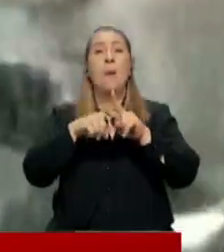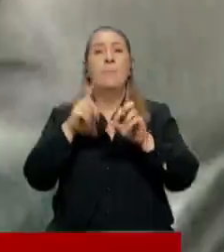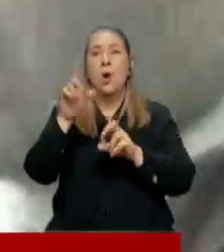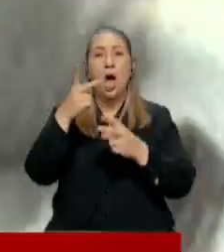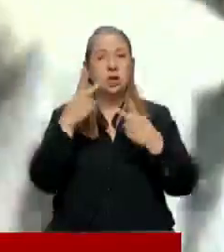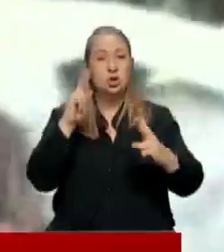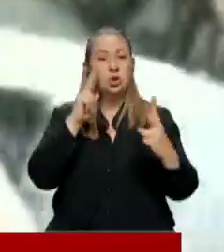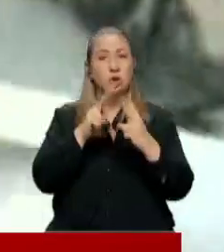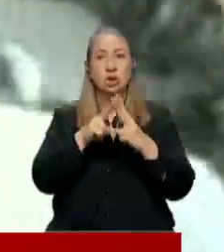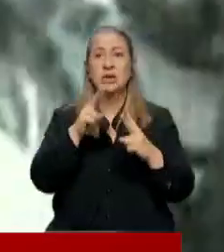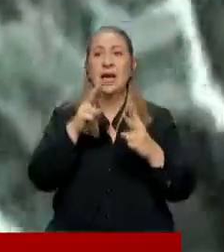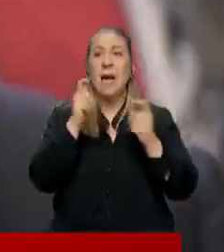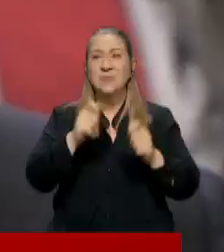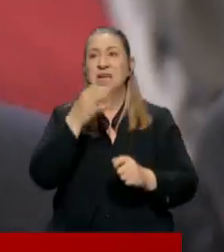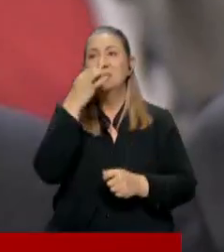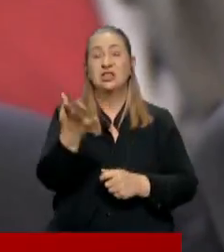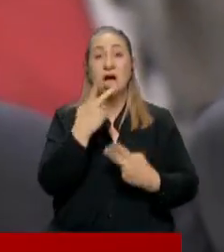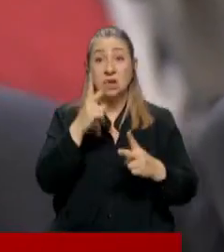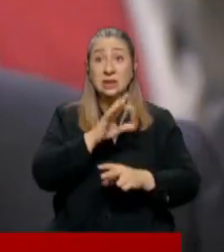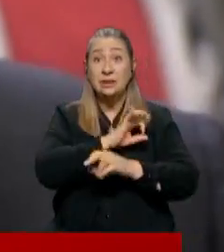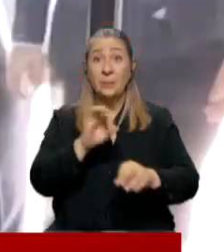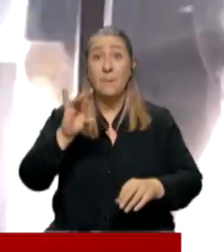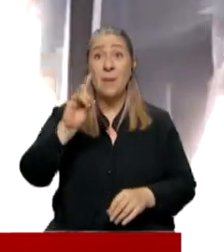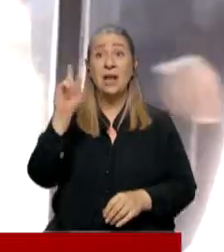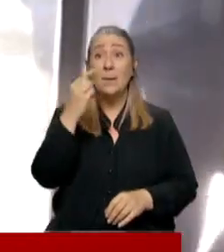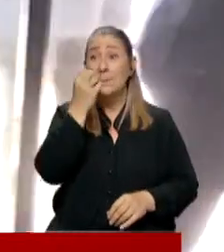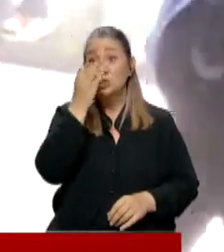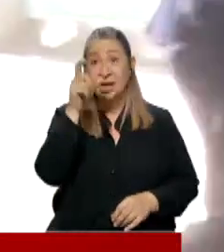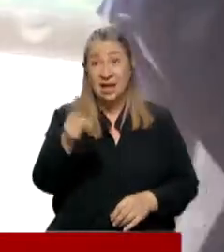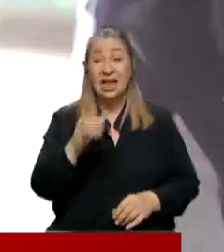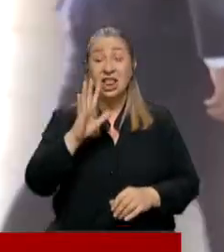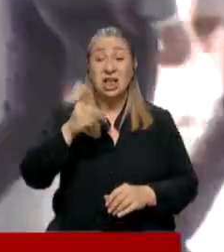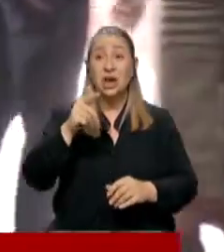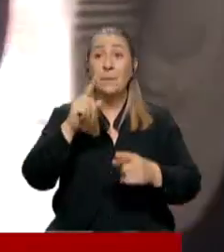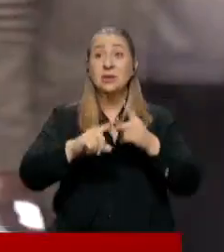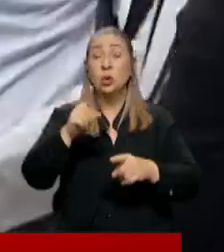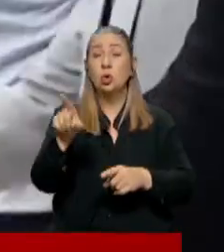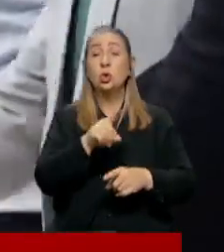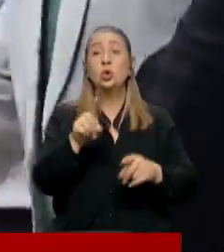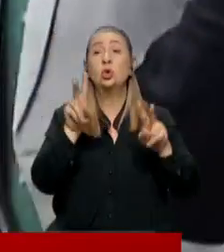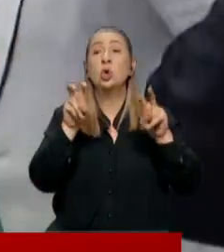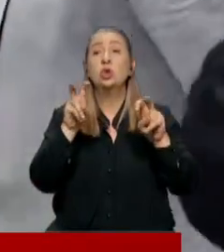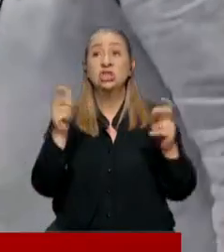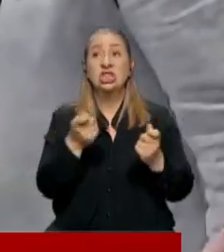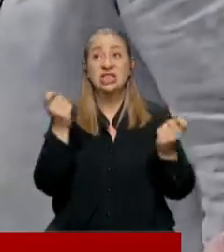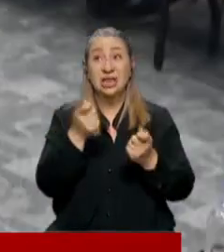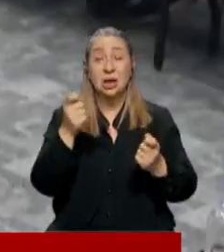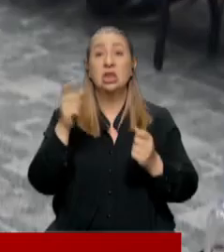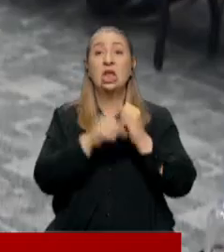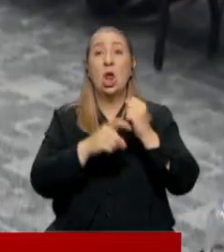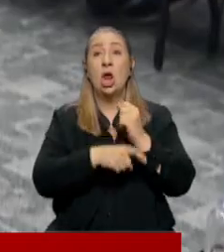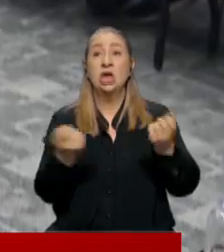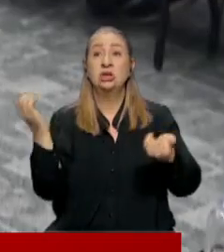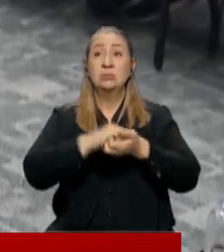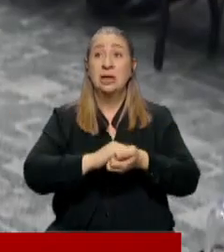açık görüş yapmasına izin verileceğini yazdı. Tam da MHP lideri Bahçeli'nin Gelecek Partisi'nin Kürt meselesi Çalıştay'ını terörle